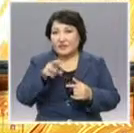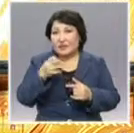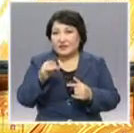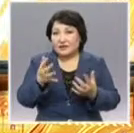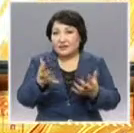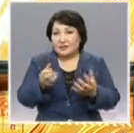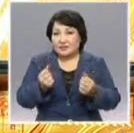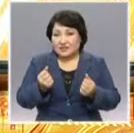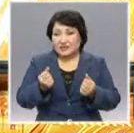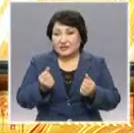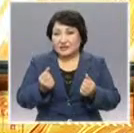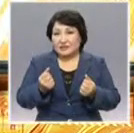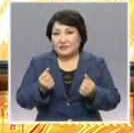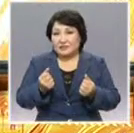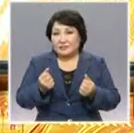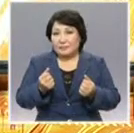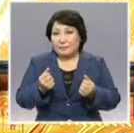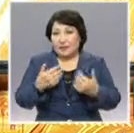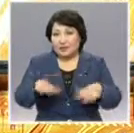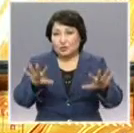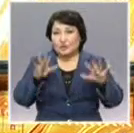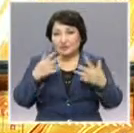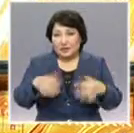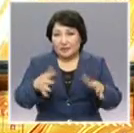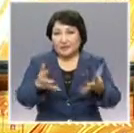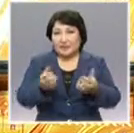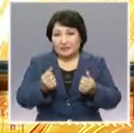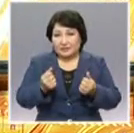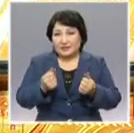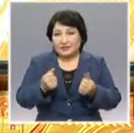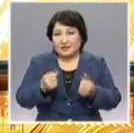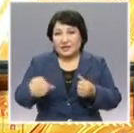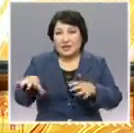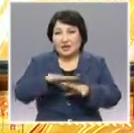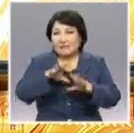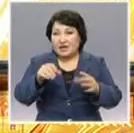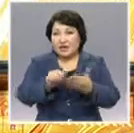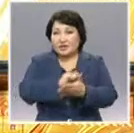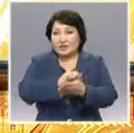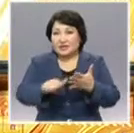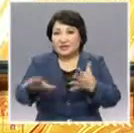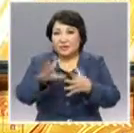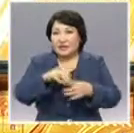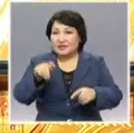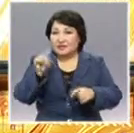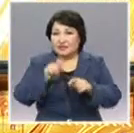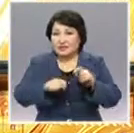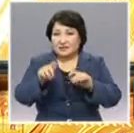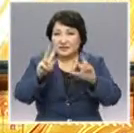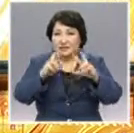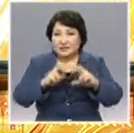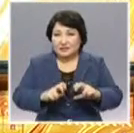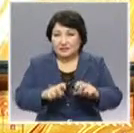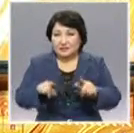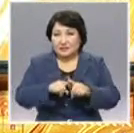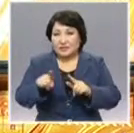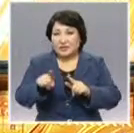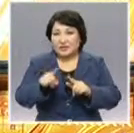қабылдағанымызға қабылдадық қазір. Бәрі құжаттар бәрі тексердік. Ол жерде қазір бір мектебіміз